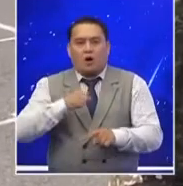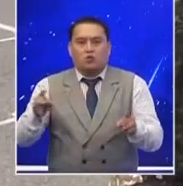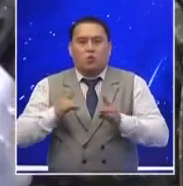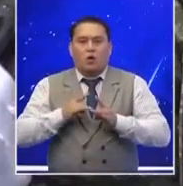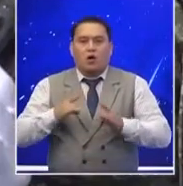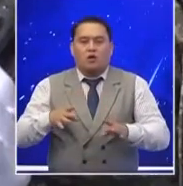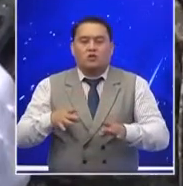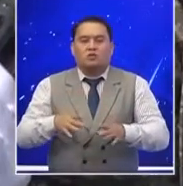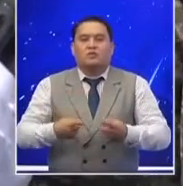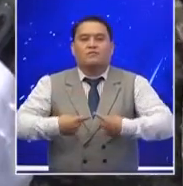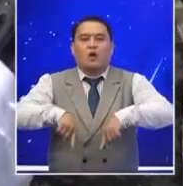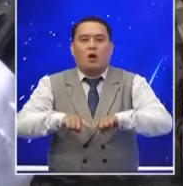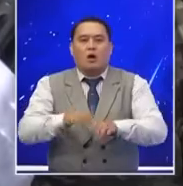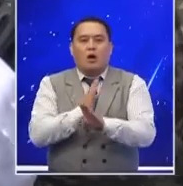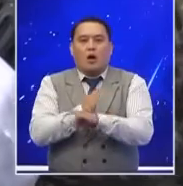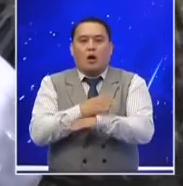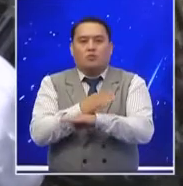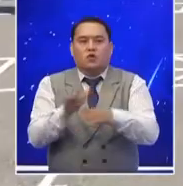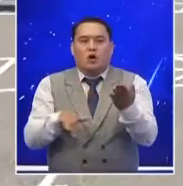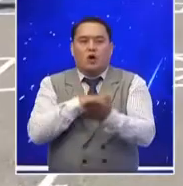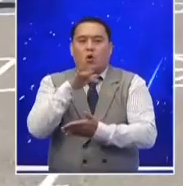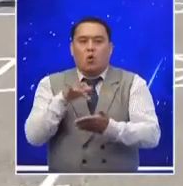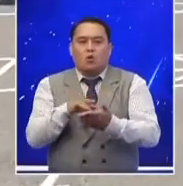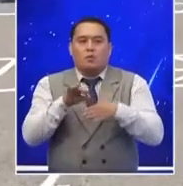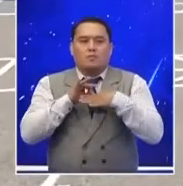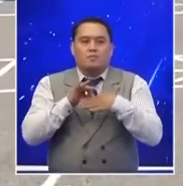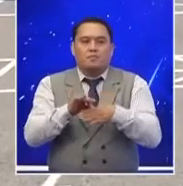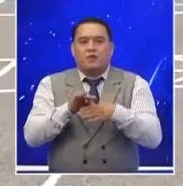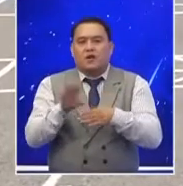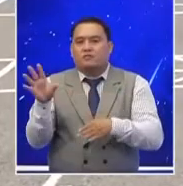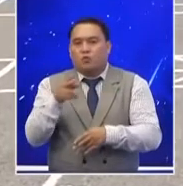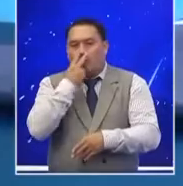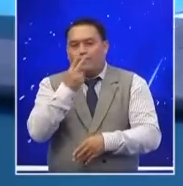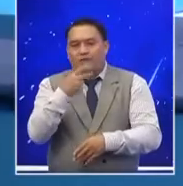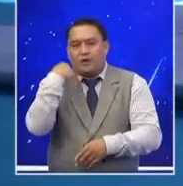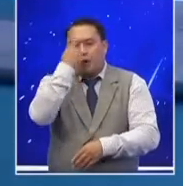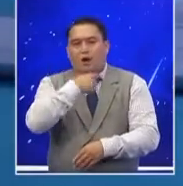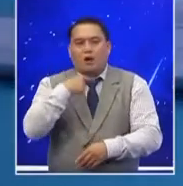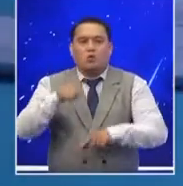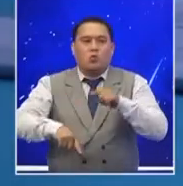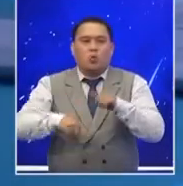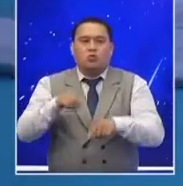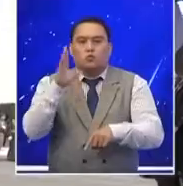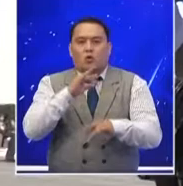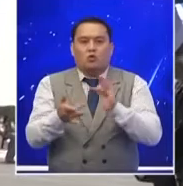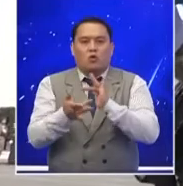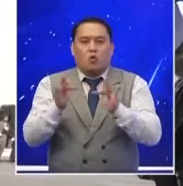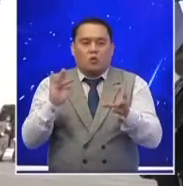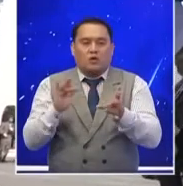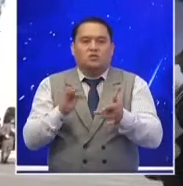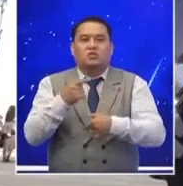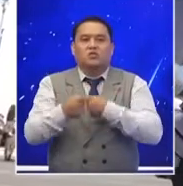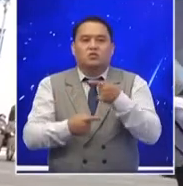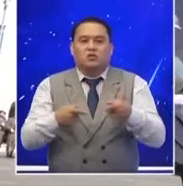в десантно-штурмовой бригаде Капшагайского гарнизона прошла без гостей. Увидеть родные лица сыновей родственники могли в онлайн-режиме. Карантин